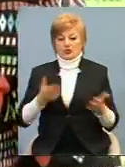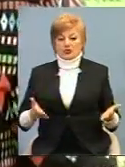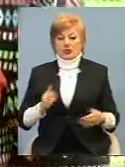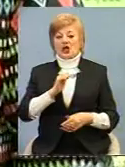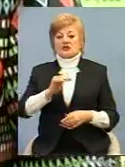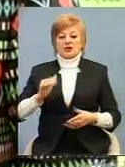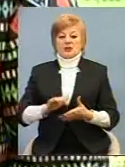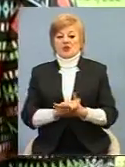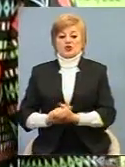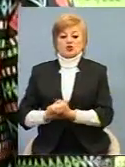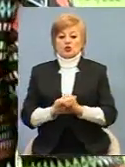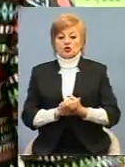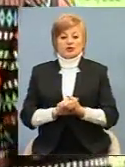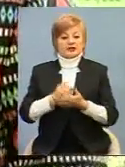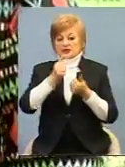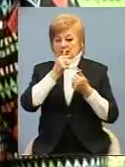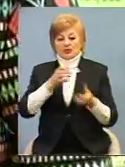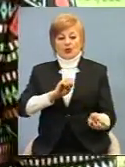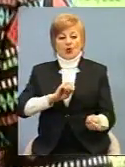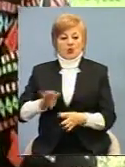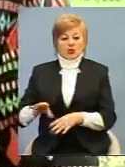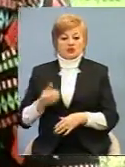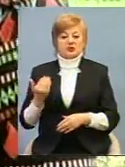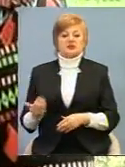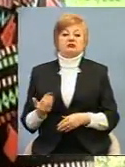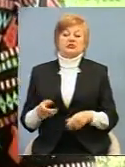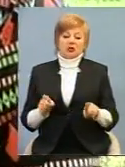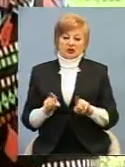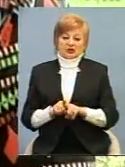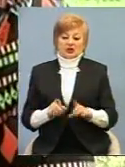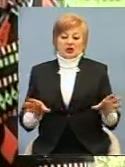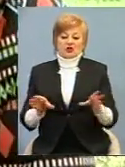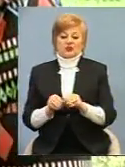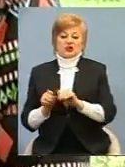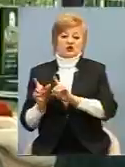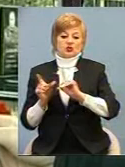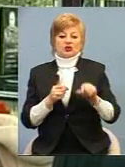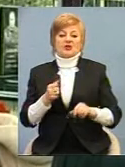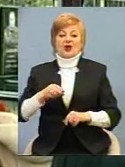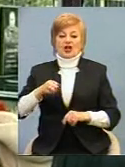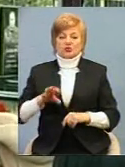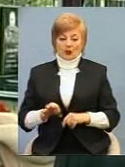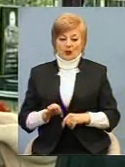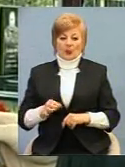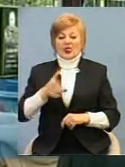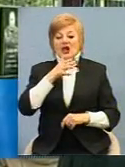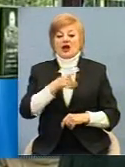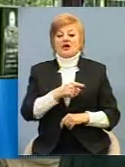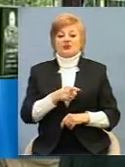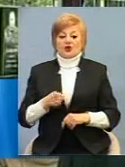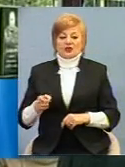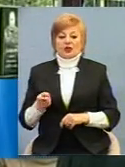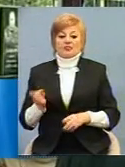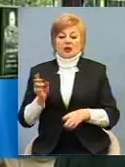ребятами здружився, він не мог і не бросити нікуди, і так він і йшов з ребятами в АТО. Під час приходу